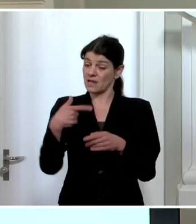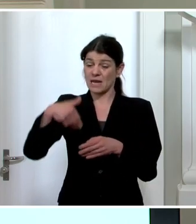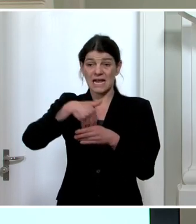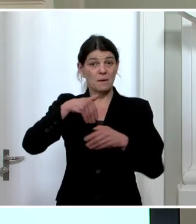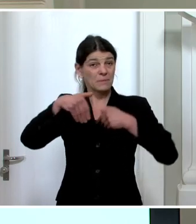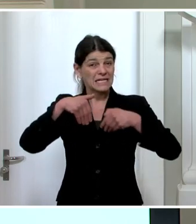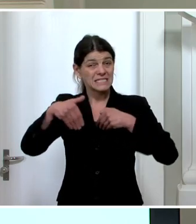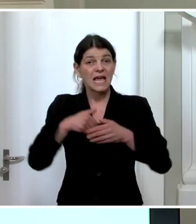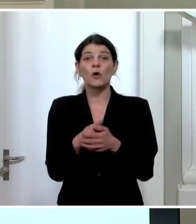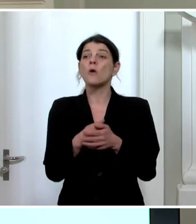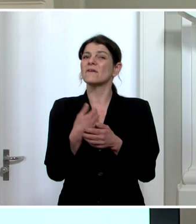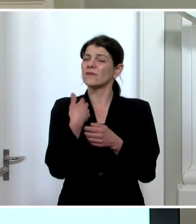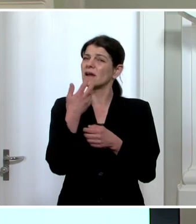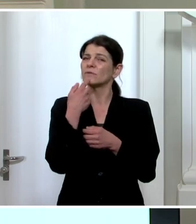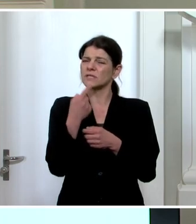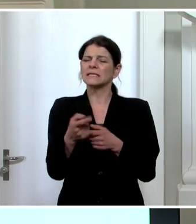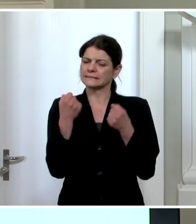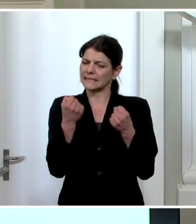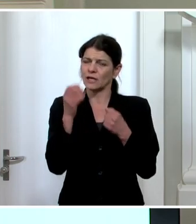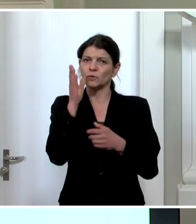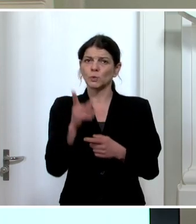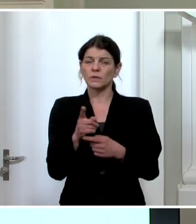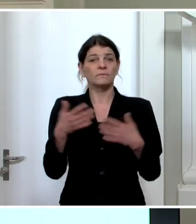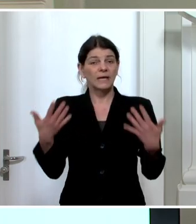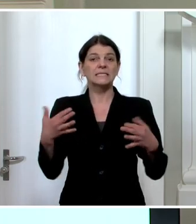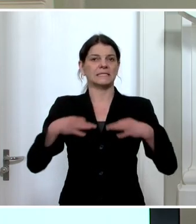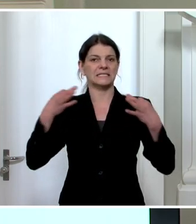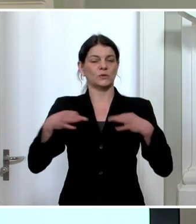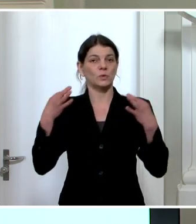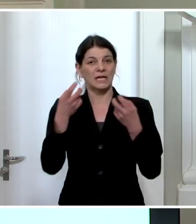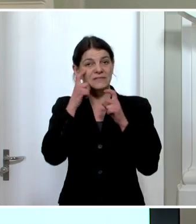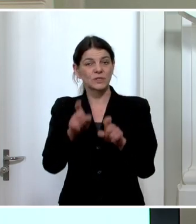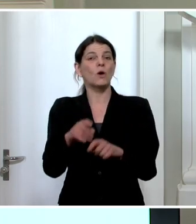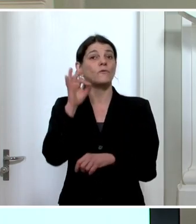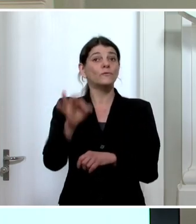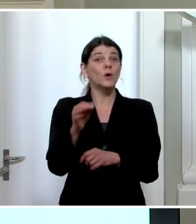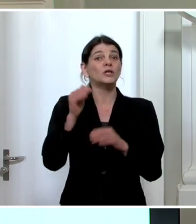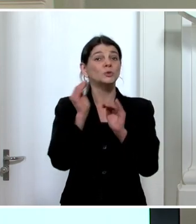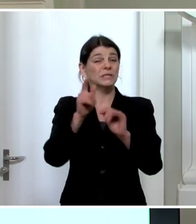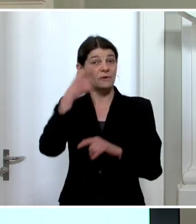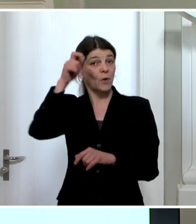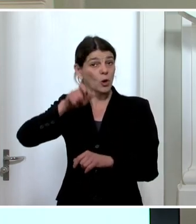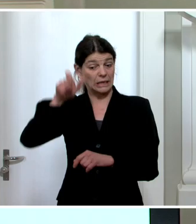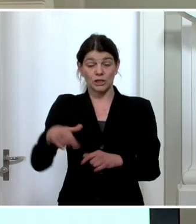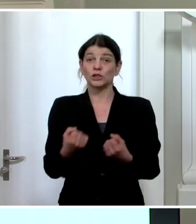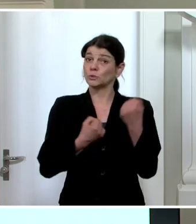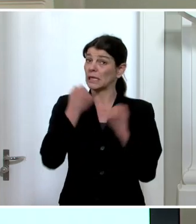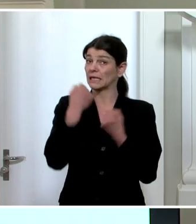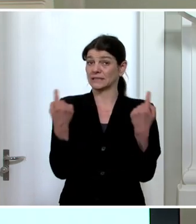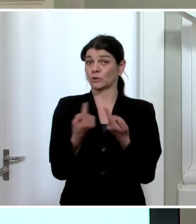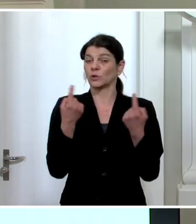Innenministerium daran, sicherzustellen, dass die Gesundheitsversorgung zum Schutz der Bevölkerung in dieser schwierigen